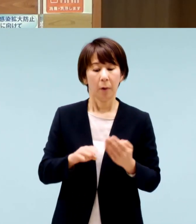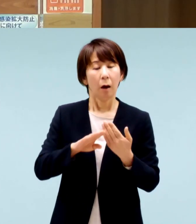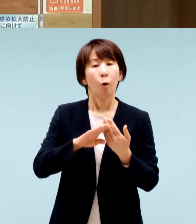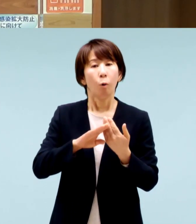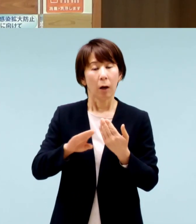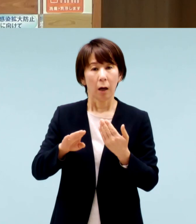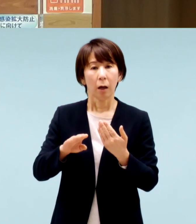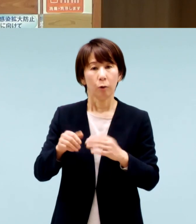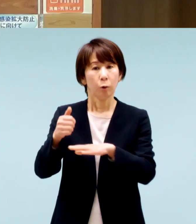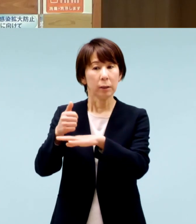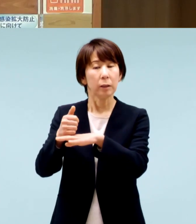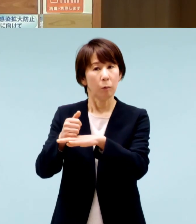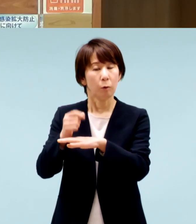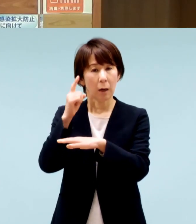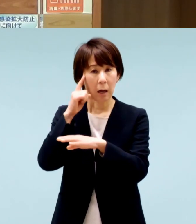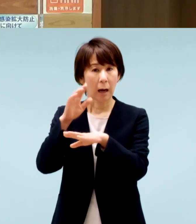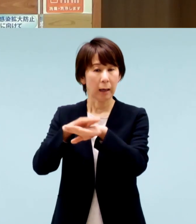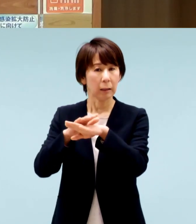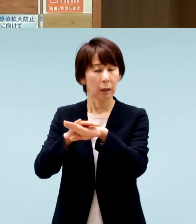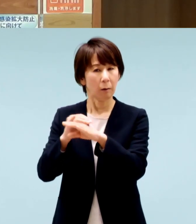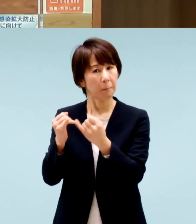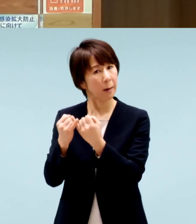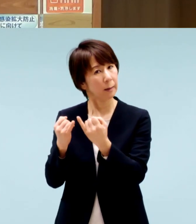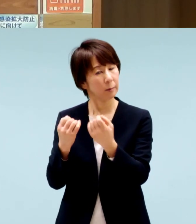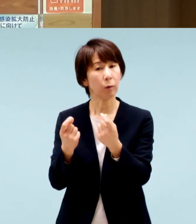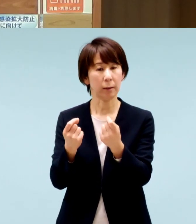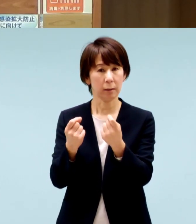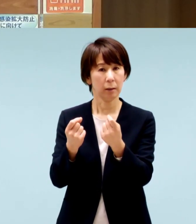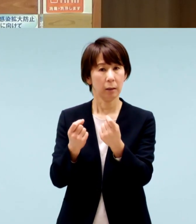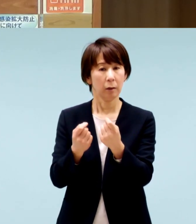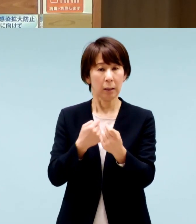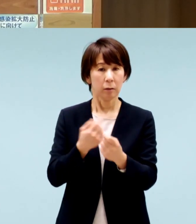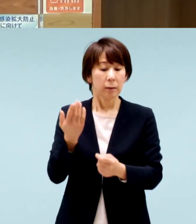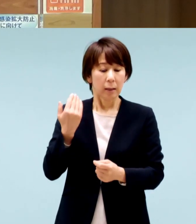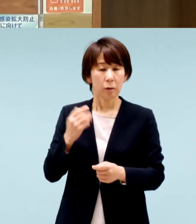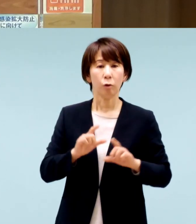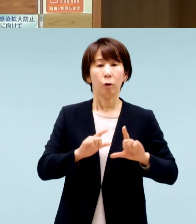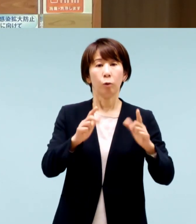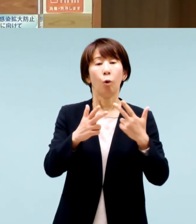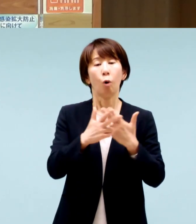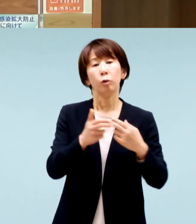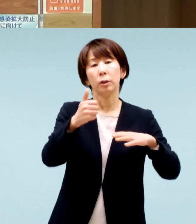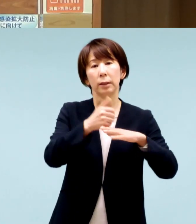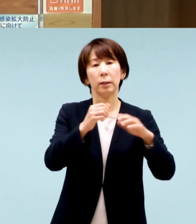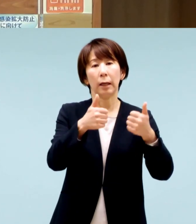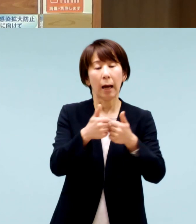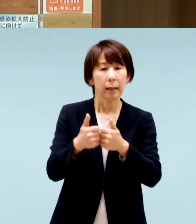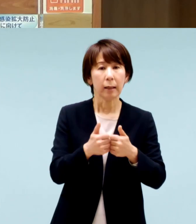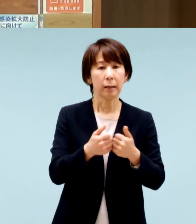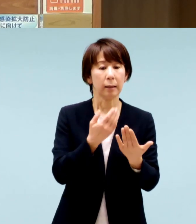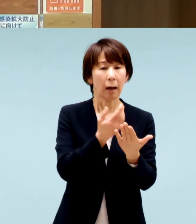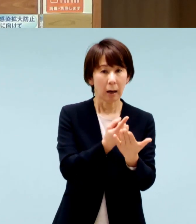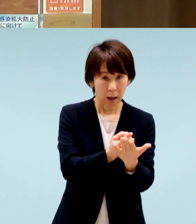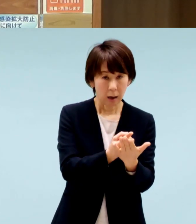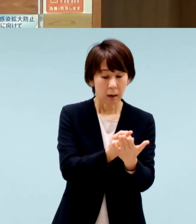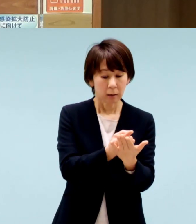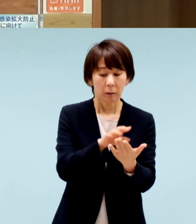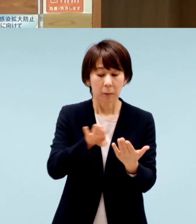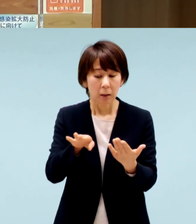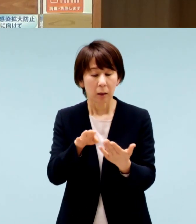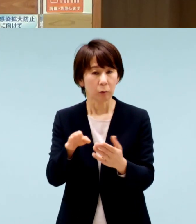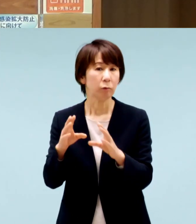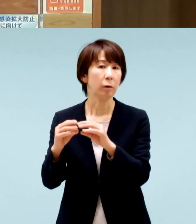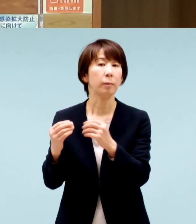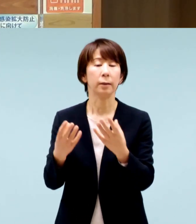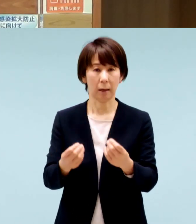事もこの間東北知事会議とか行きましたけど、みんな持ってましたんで、そこら辺を国に求めて、できればそれを確認した上